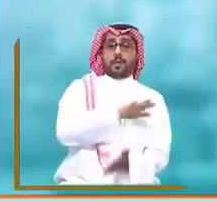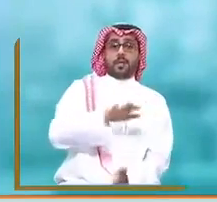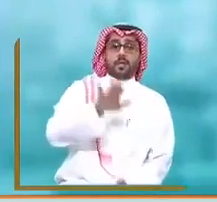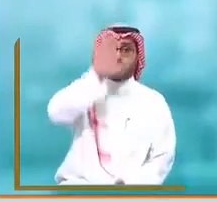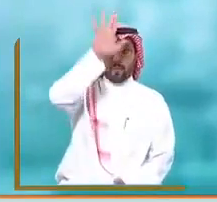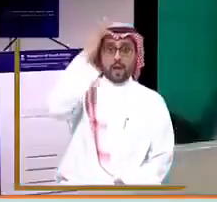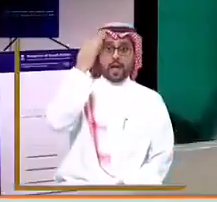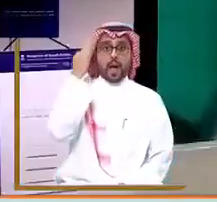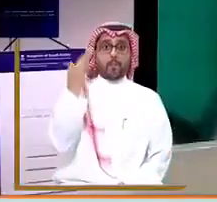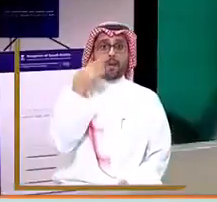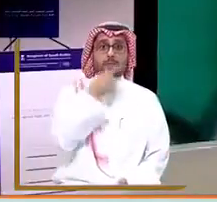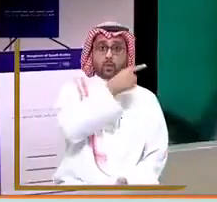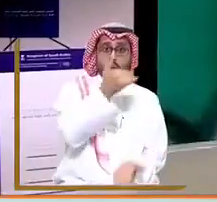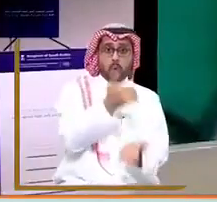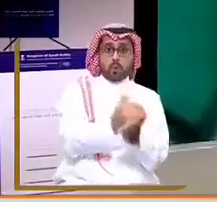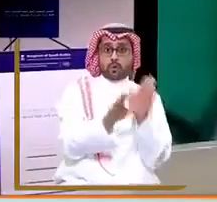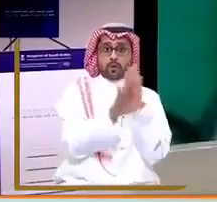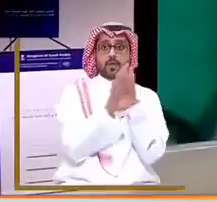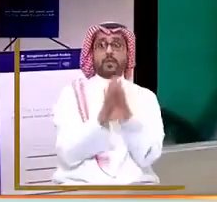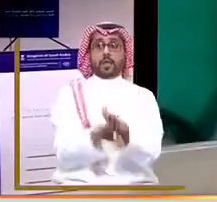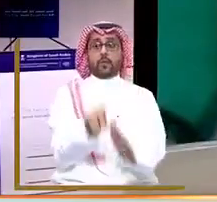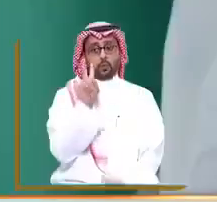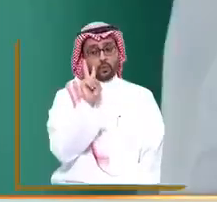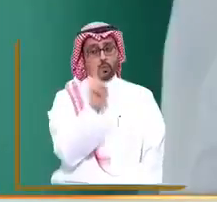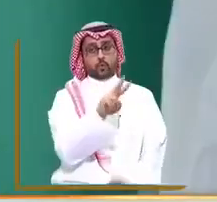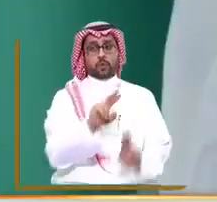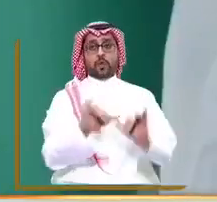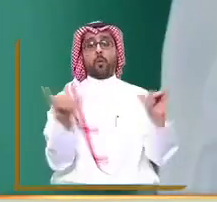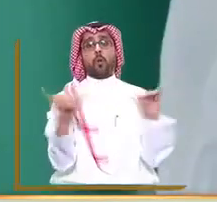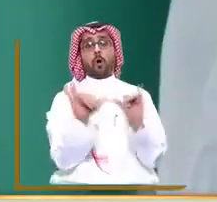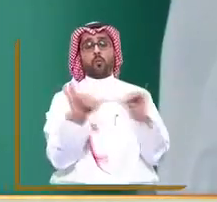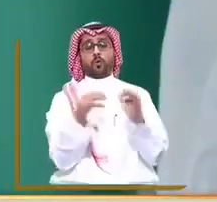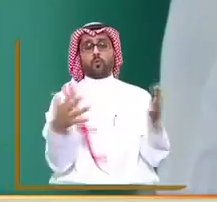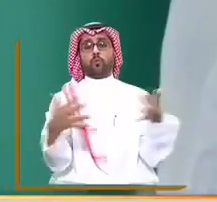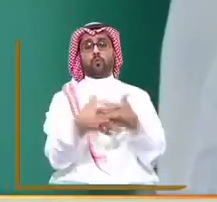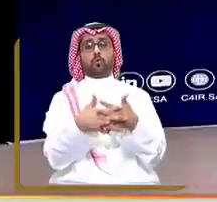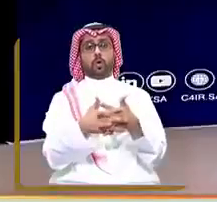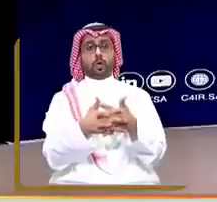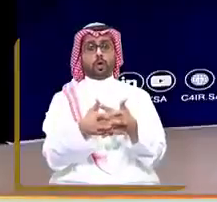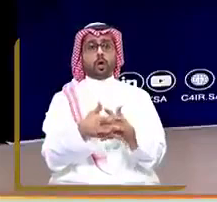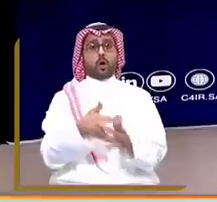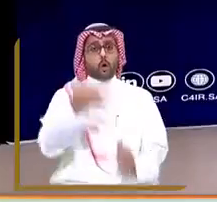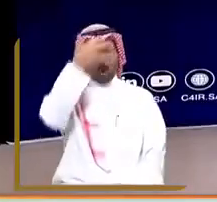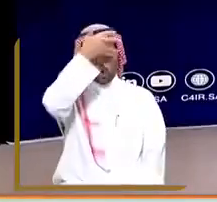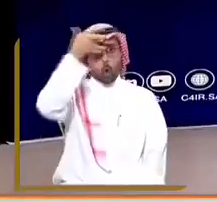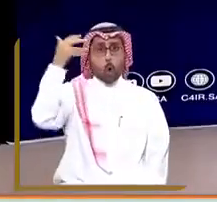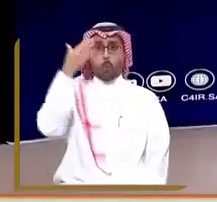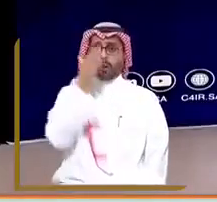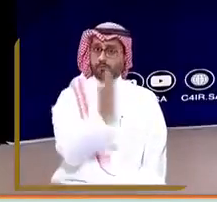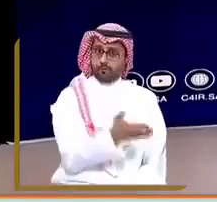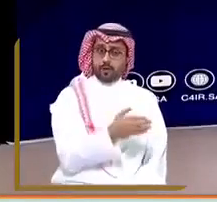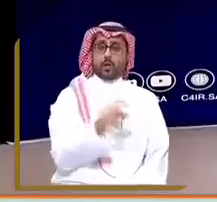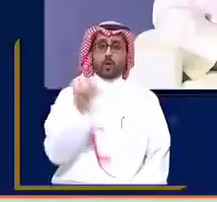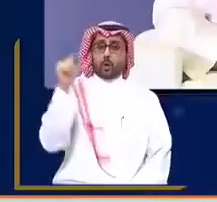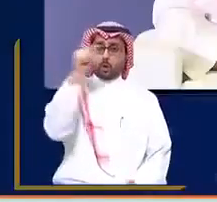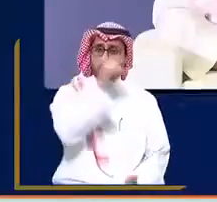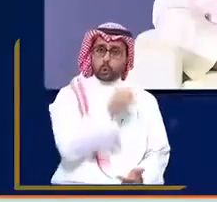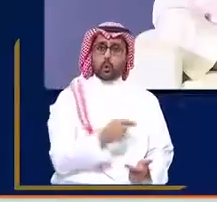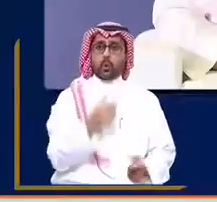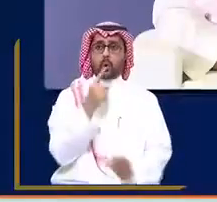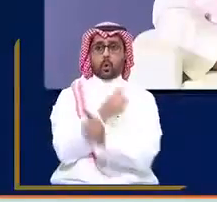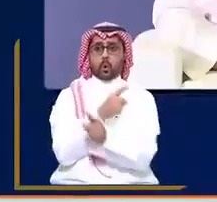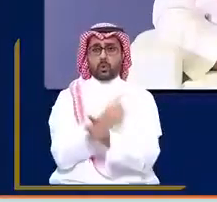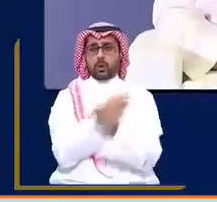الرياض بالتعاون مع المنتدى الاقتصادي العالمي، ويشارك بالمنتدى نخبة من المتحدثين المحليين